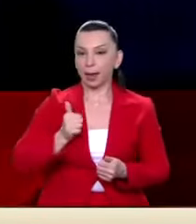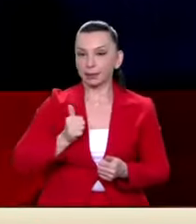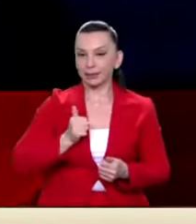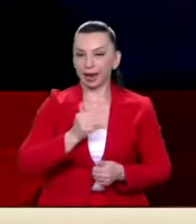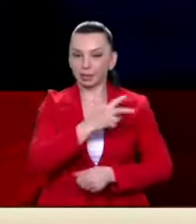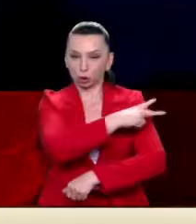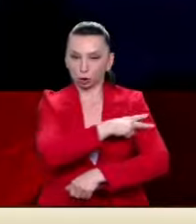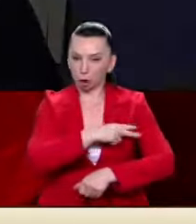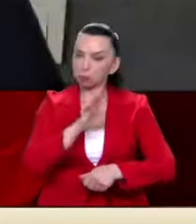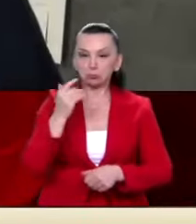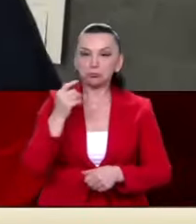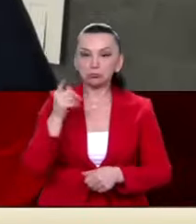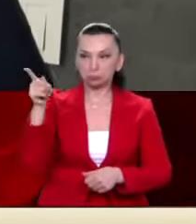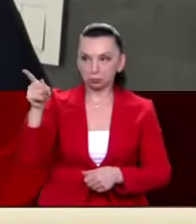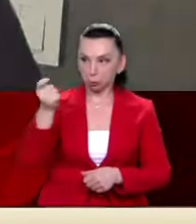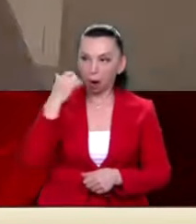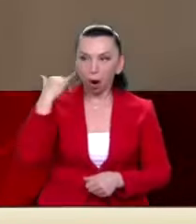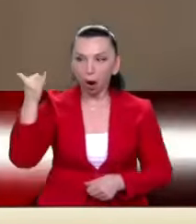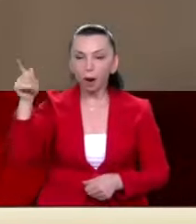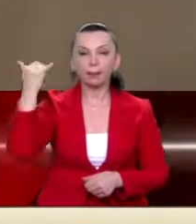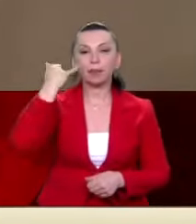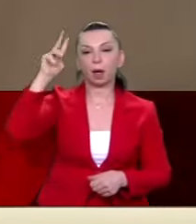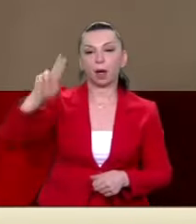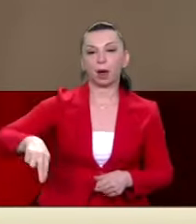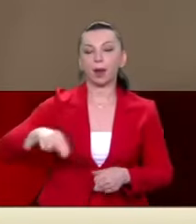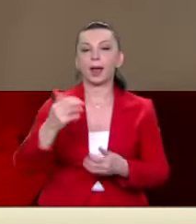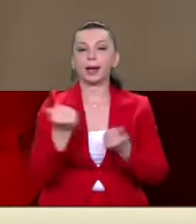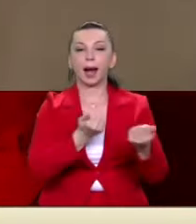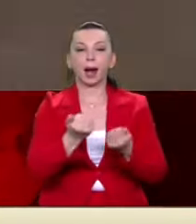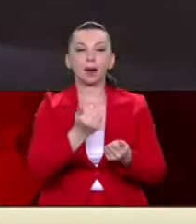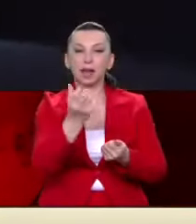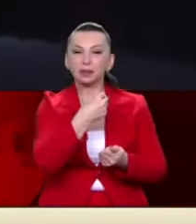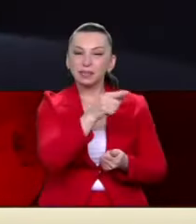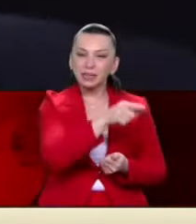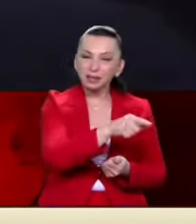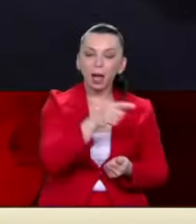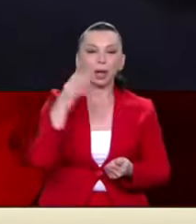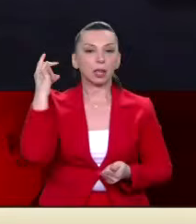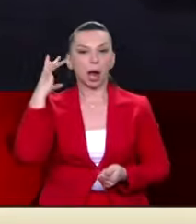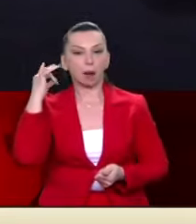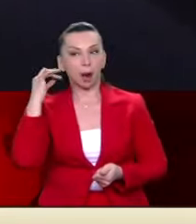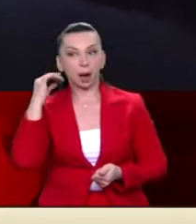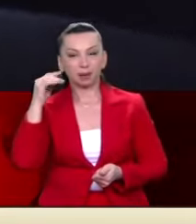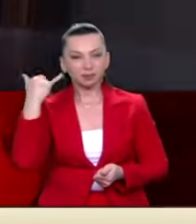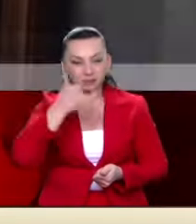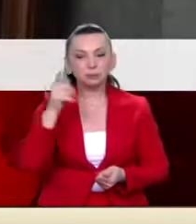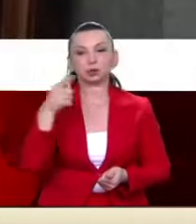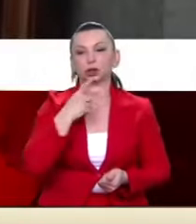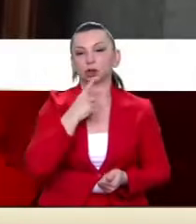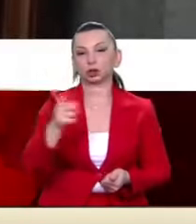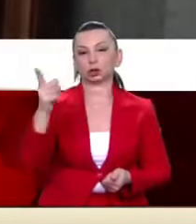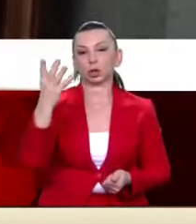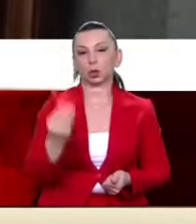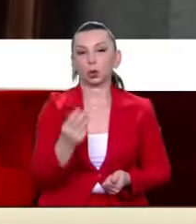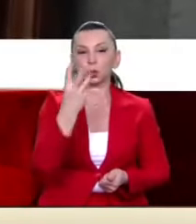olduğunu söyleyen kişiyi aradı. Ulaşılamıyor hiçbir şekilde. Hem galericiden hem de Diyarbakır'dan aradığını söyleyen kişiden şikayetçi oldu. 3 ila 10